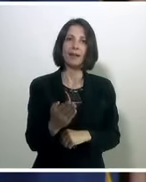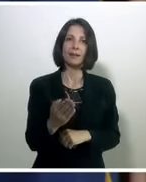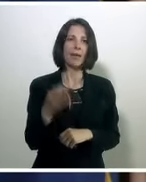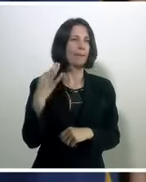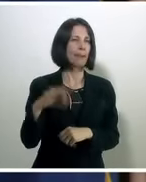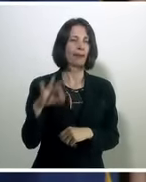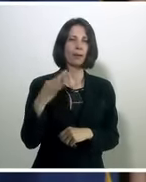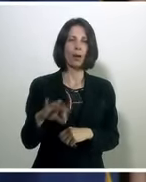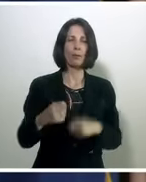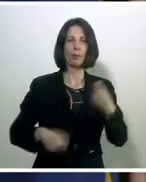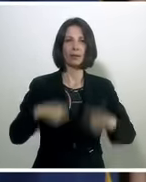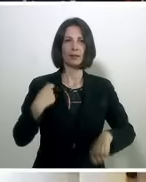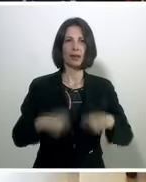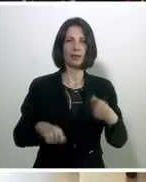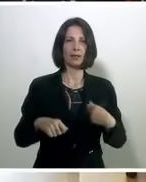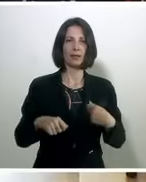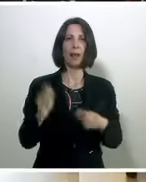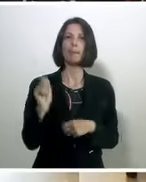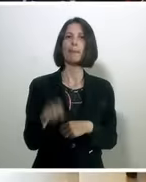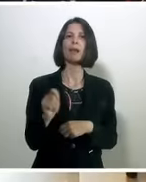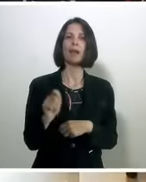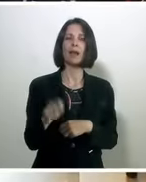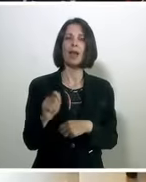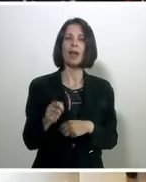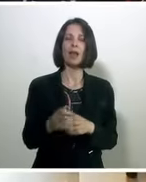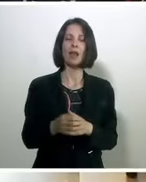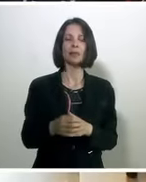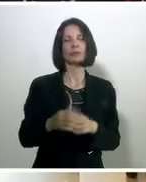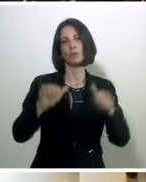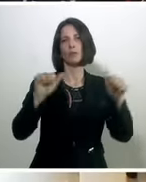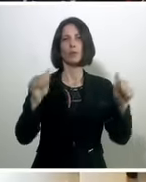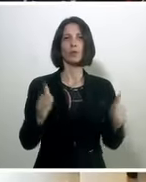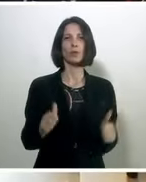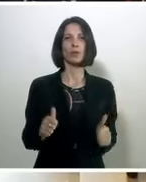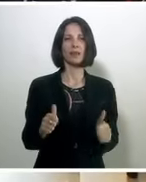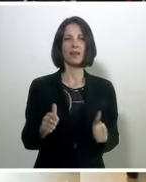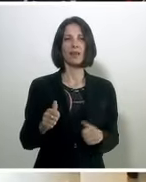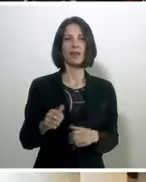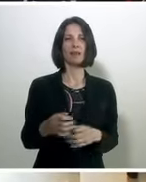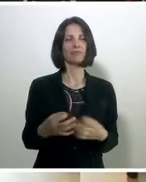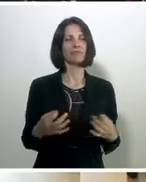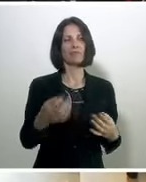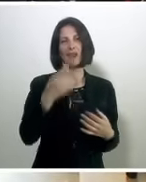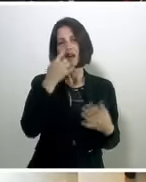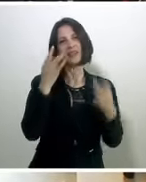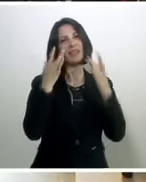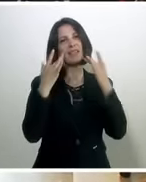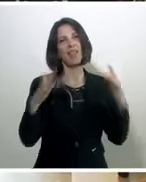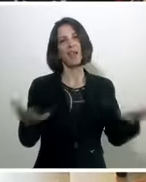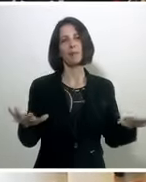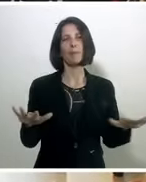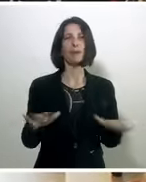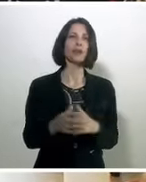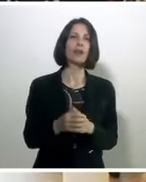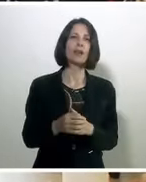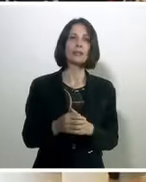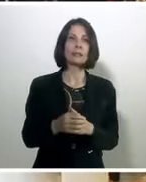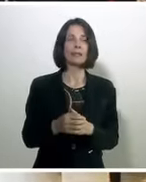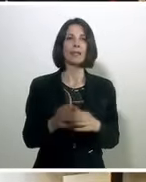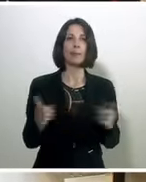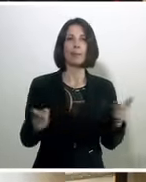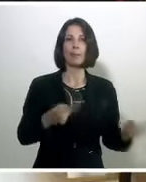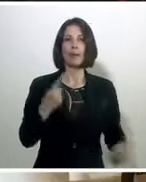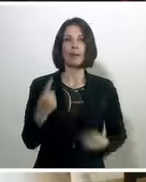oggi anche perché il suo stile e il suo impegno così Sobrio e autentico in un momento tanto difficile per la storia di questo